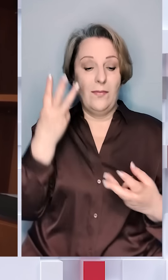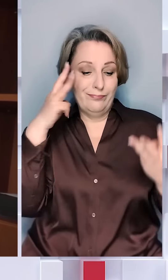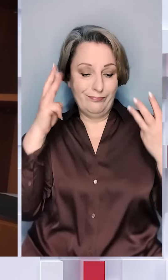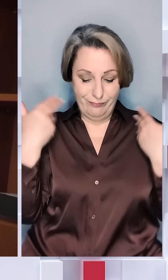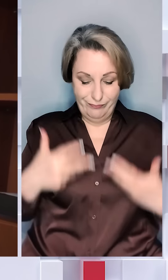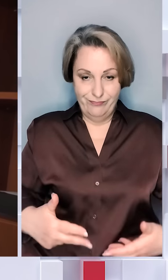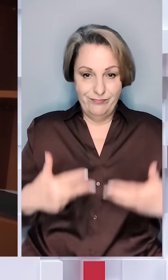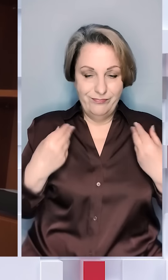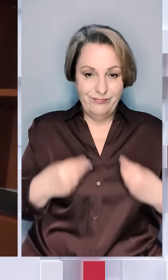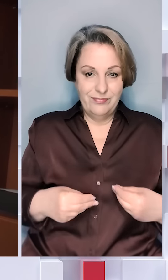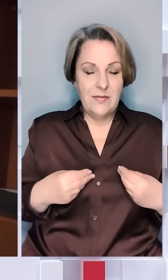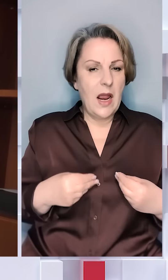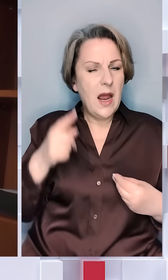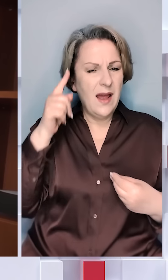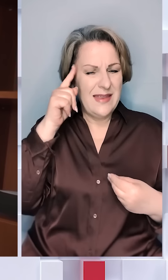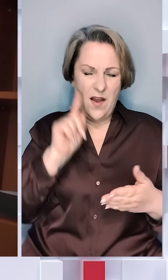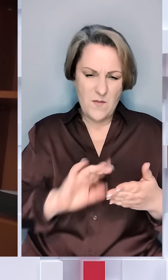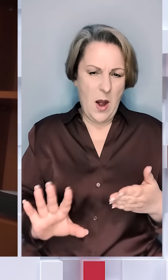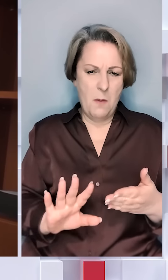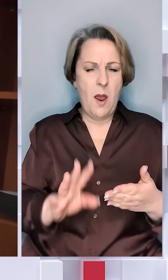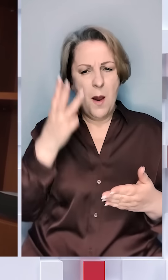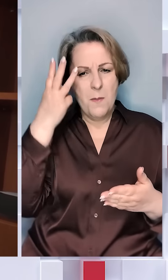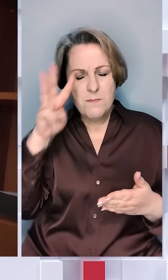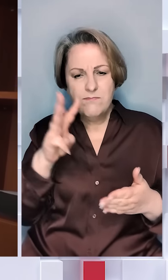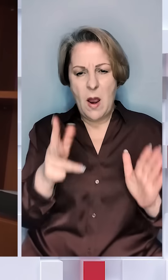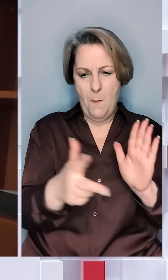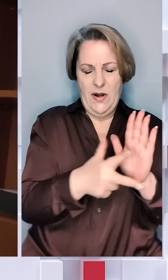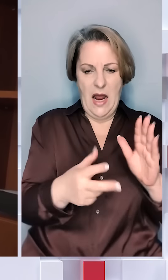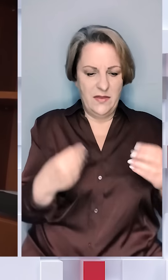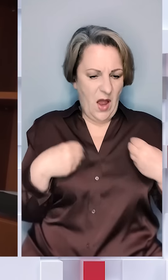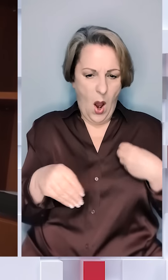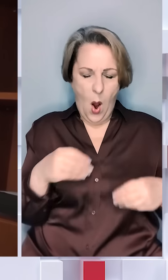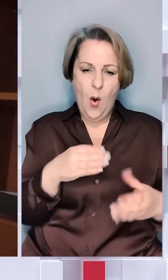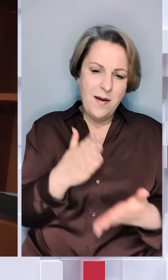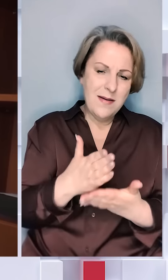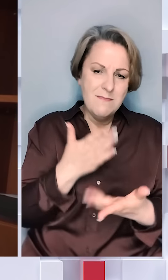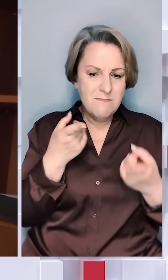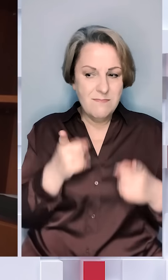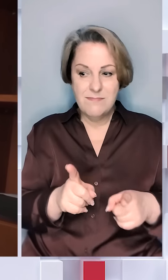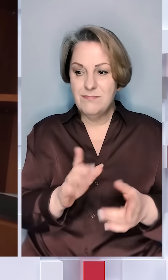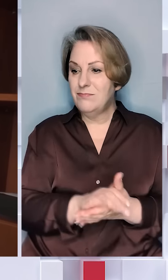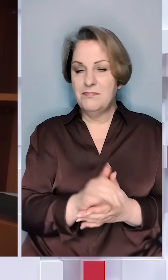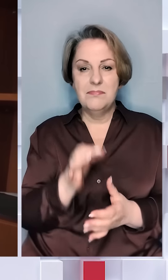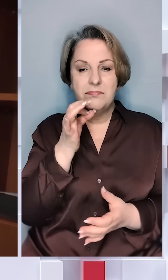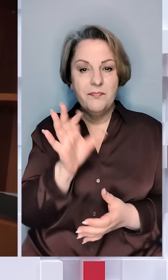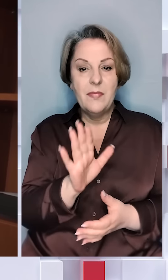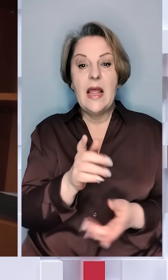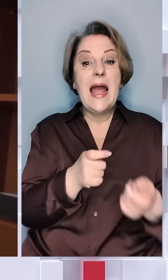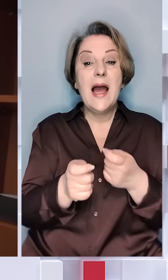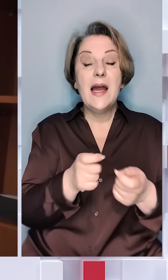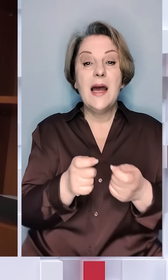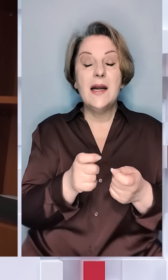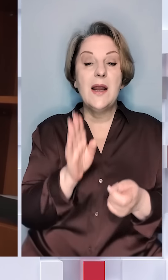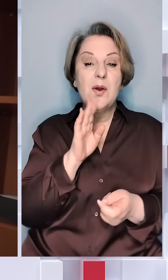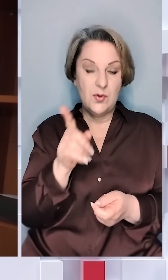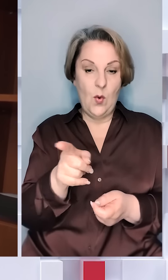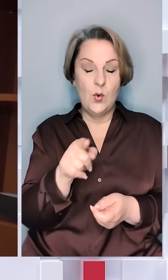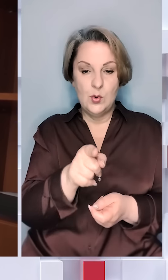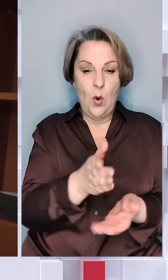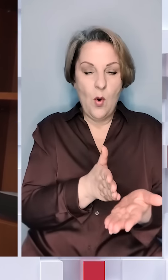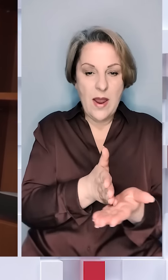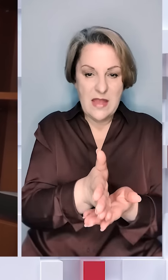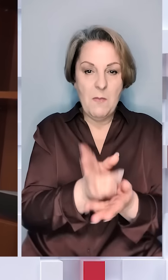похизуватися, я не впевнена щодо брендового одягу, чесно кажучи. Або керує якраз цей напрямок, який бореться